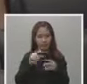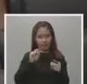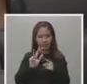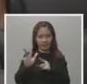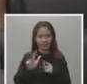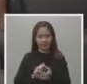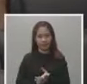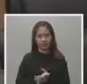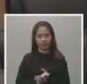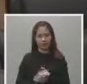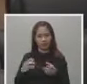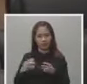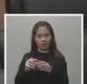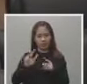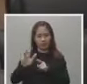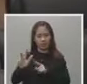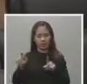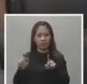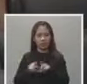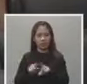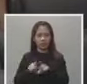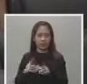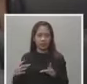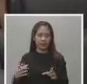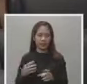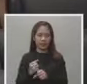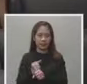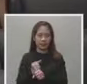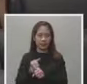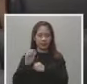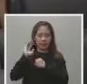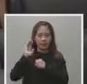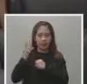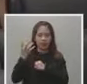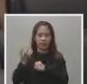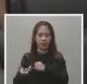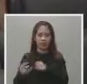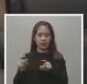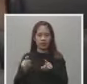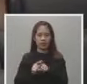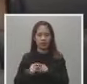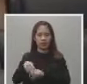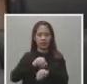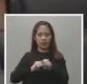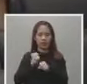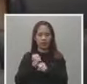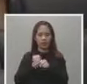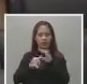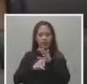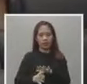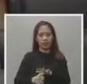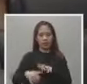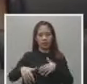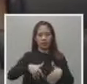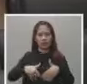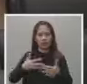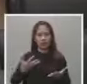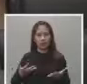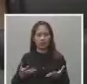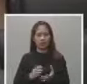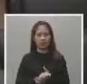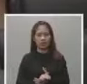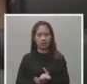3ที่เป็นการรายงานผลการปฏิบัติการหลังจากได้ประพฤติการคุกคามประชาชนหรือไปอวยรัฐบาลเรียบ